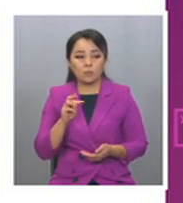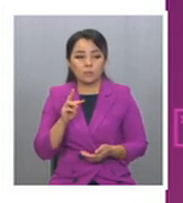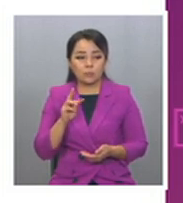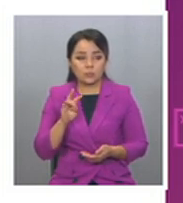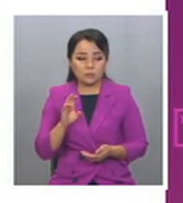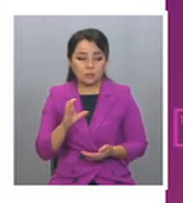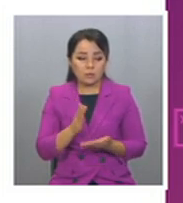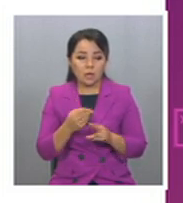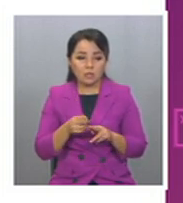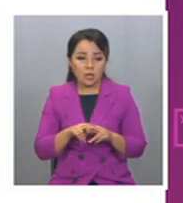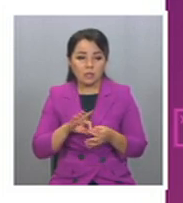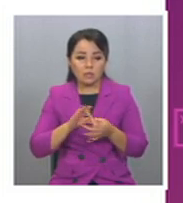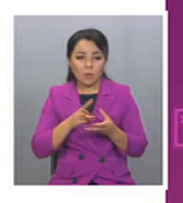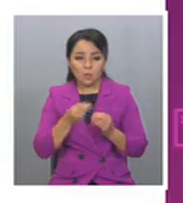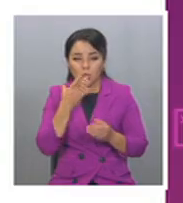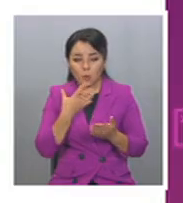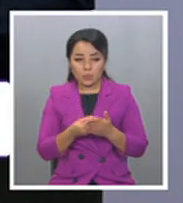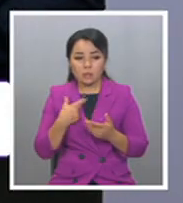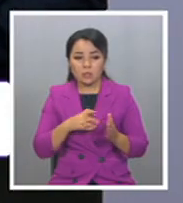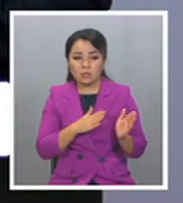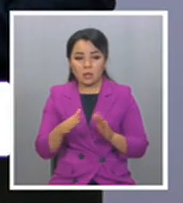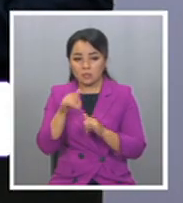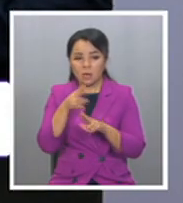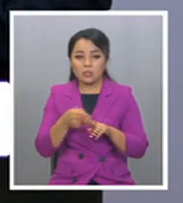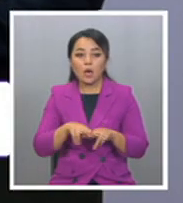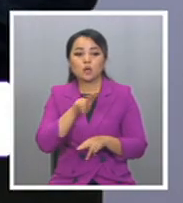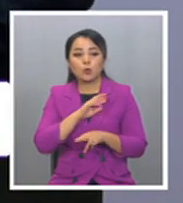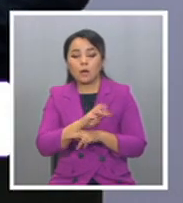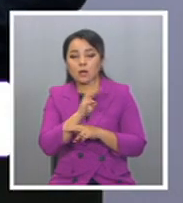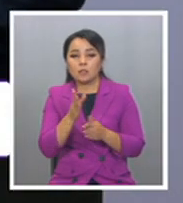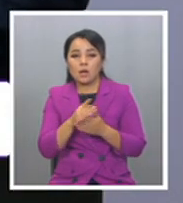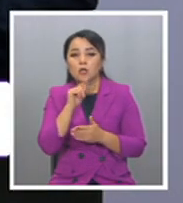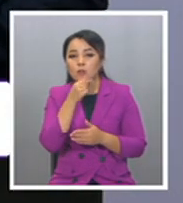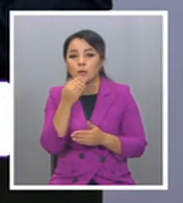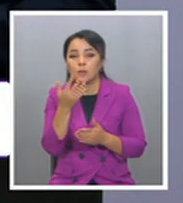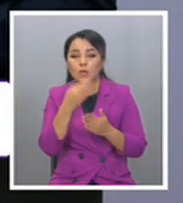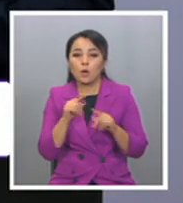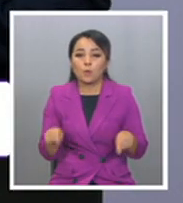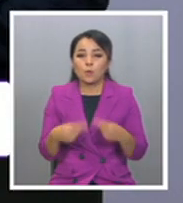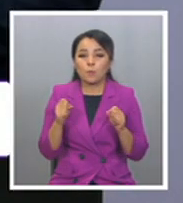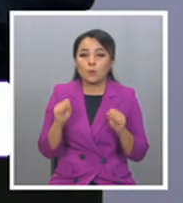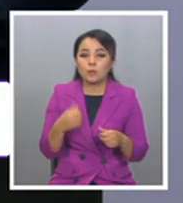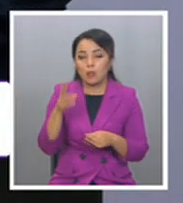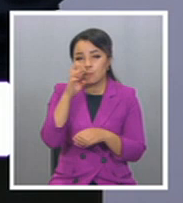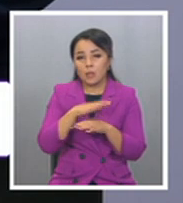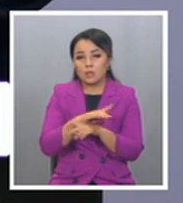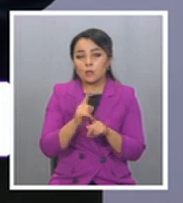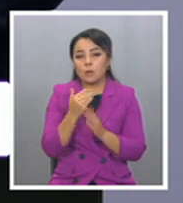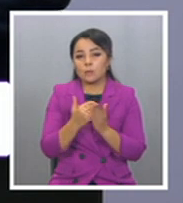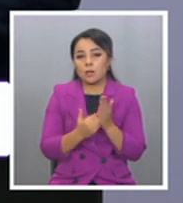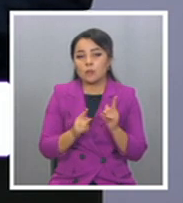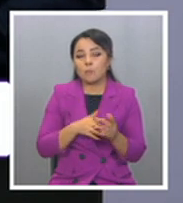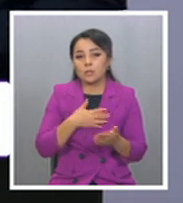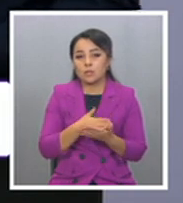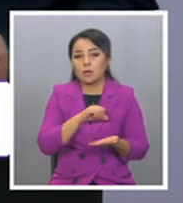және өзін-өзі реттей алмайтындықтан жұмыспен қамту және экономикалық өсу мүмкіндігі мемлекеттің экономикаға белсенді